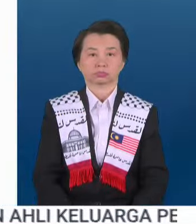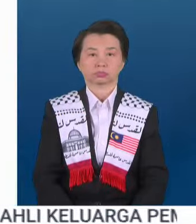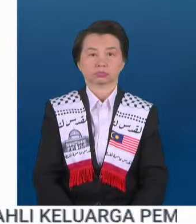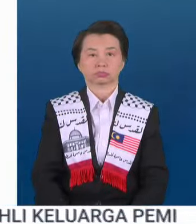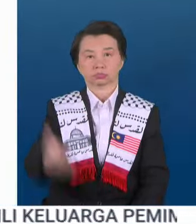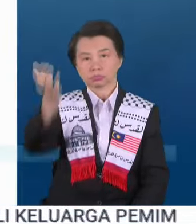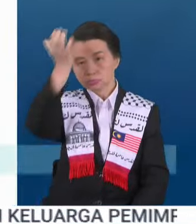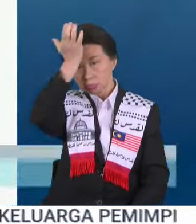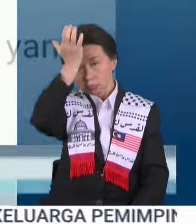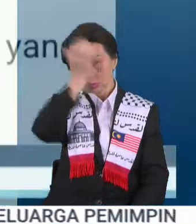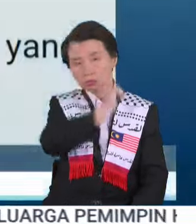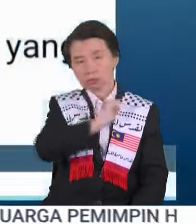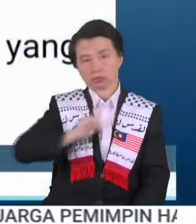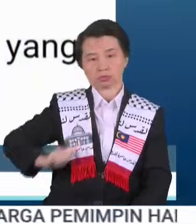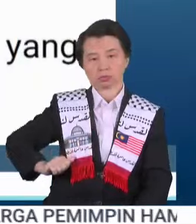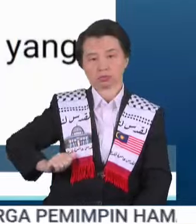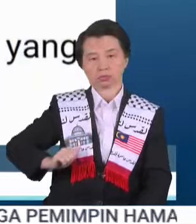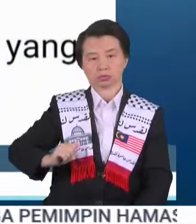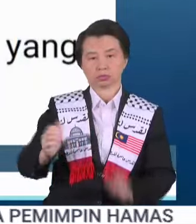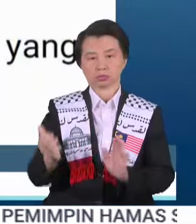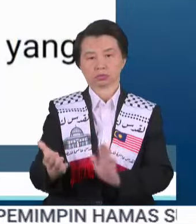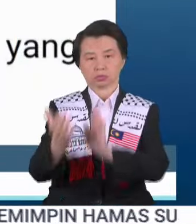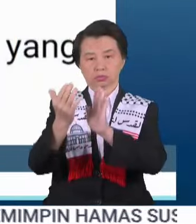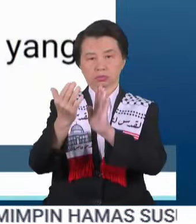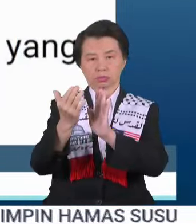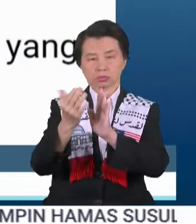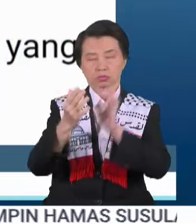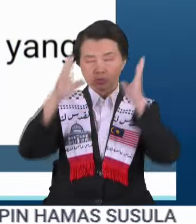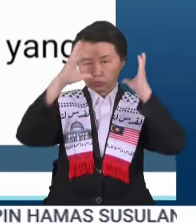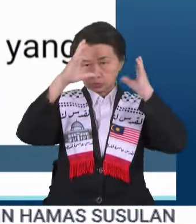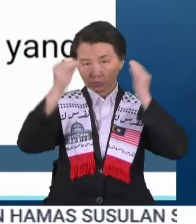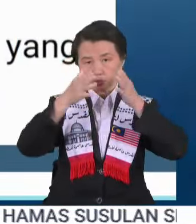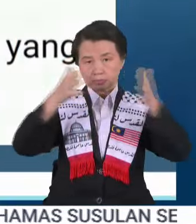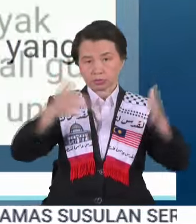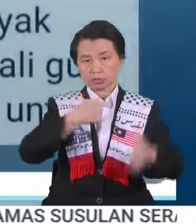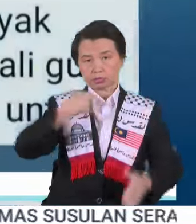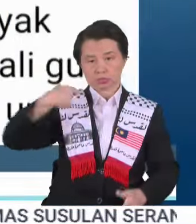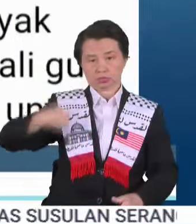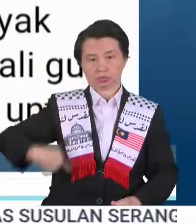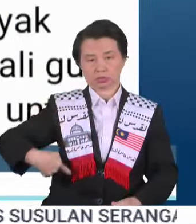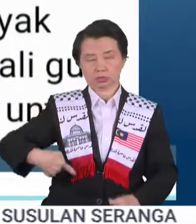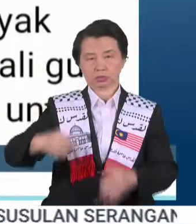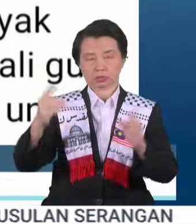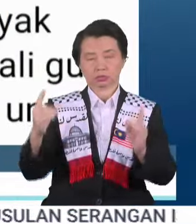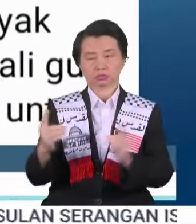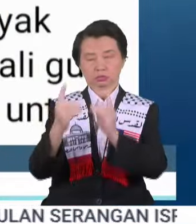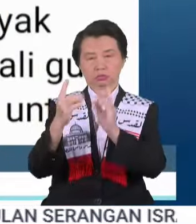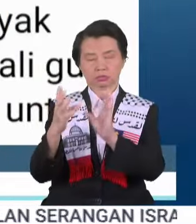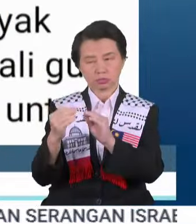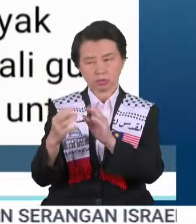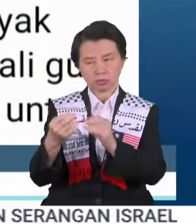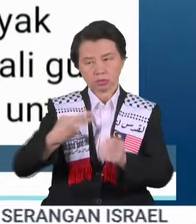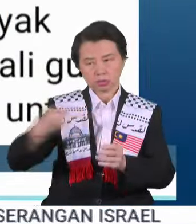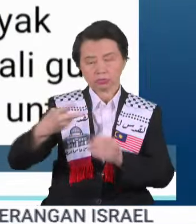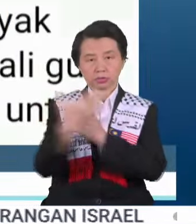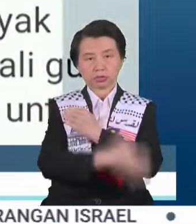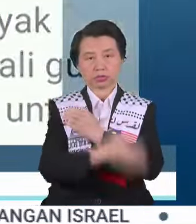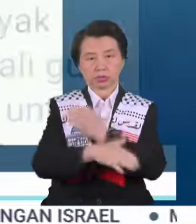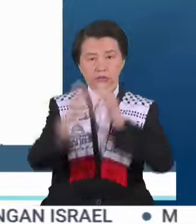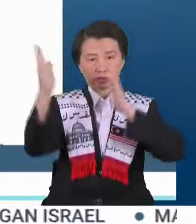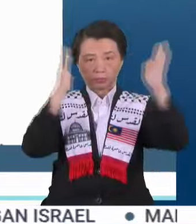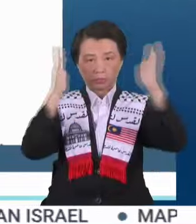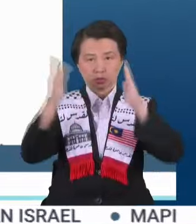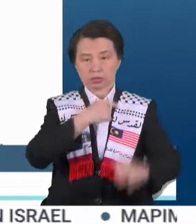Yang di-Pertuan Agong Sultan Ibrahim menerima menghadap Duta Besar China ke Malaysia, Uyang Yu Jing. Pertemuan membincangkan hubungan dua hala antara Malaysia dan